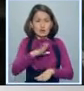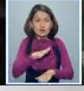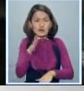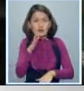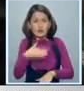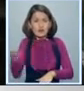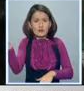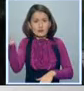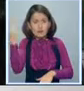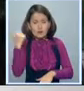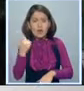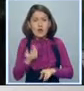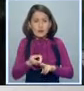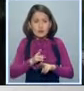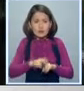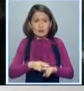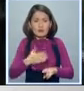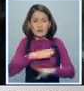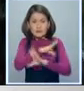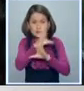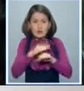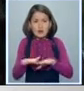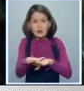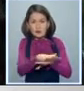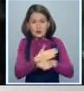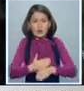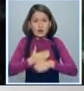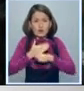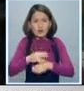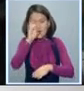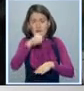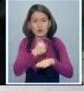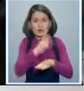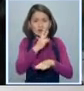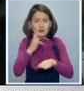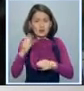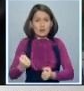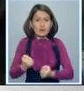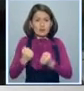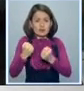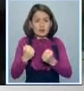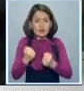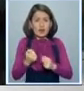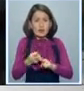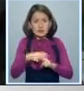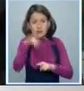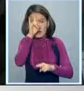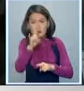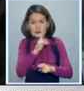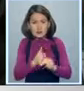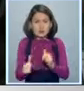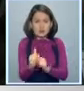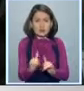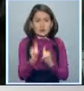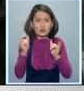болмасын, корабльдің бір капитаны болады. Соның басқаруымен, соның белгілі бағытты меңзеуіменен